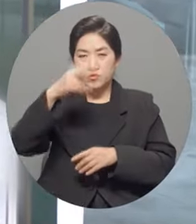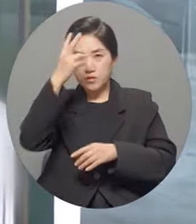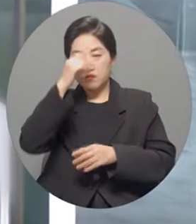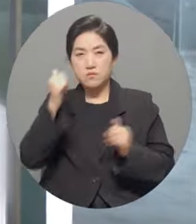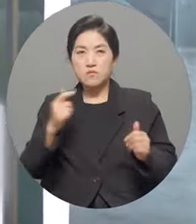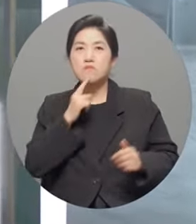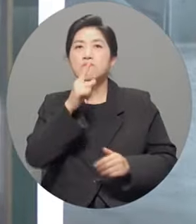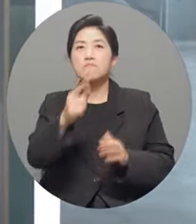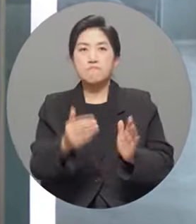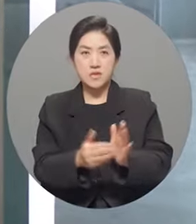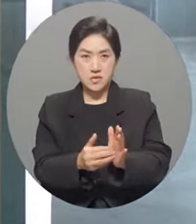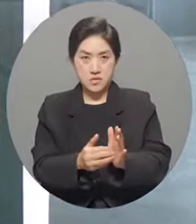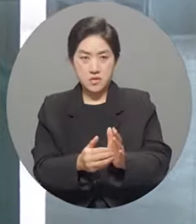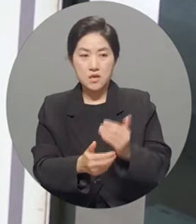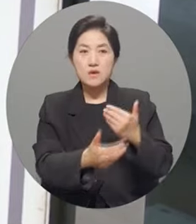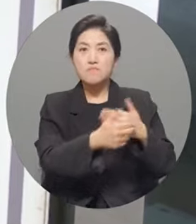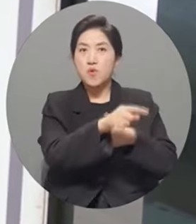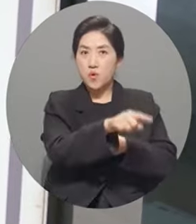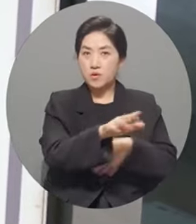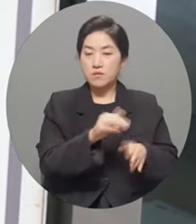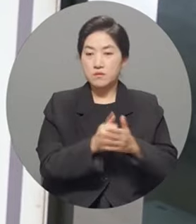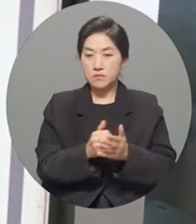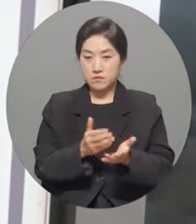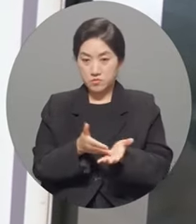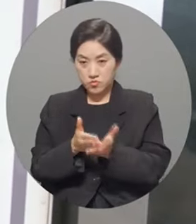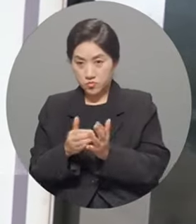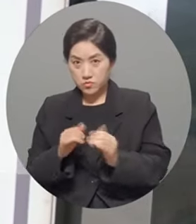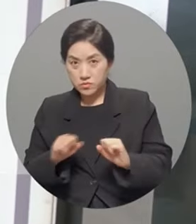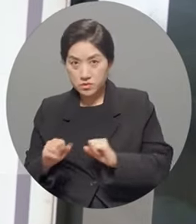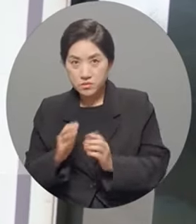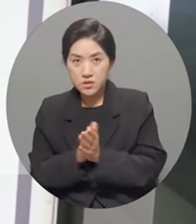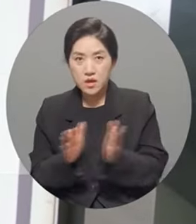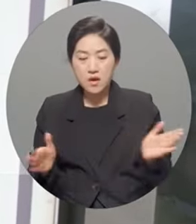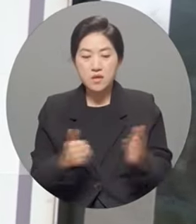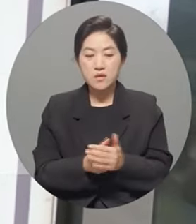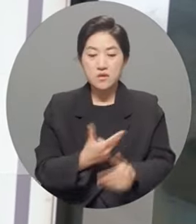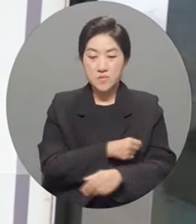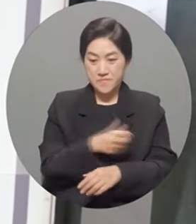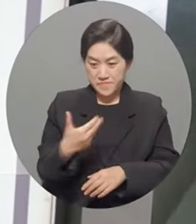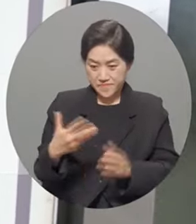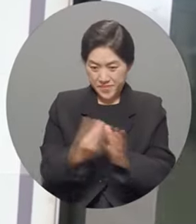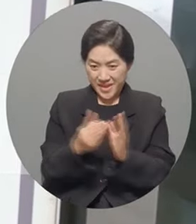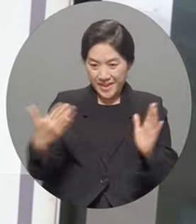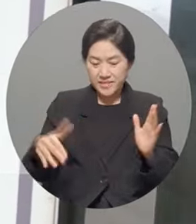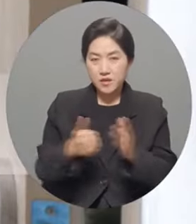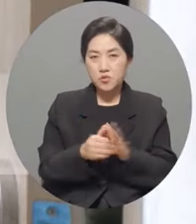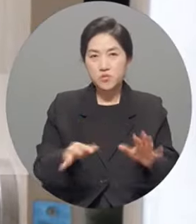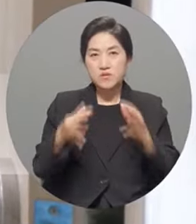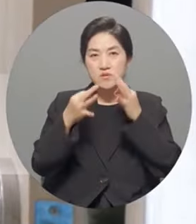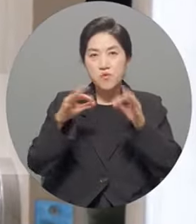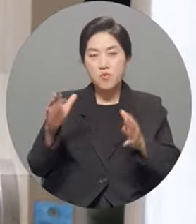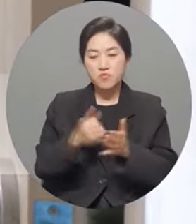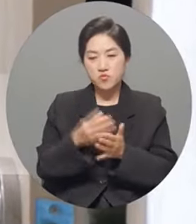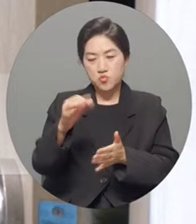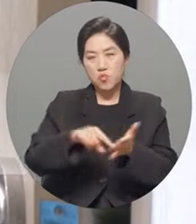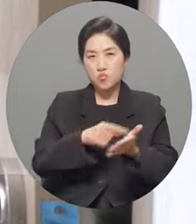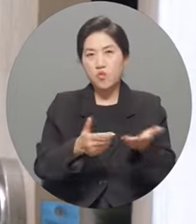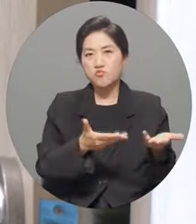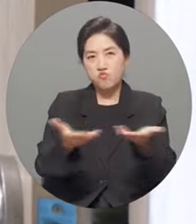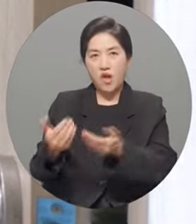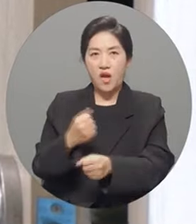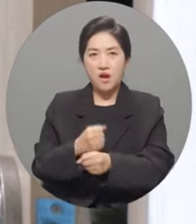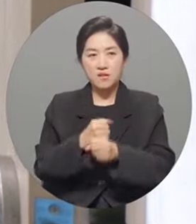고소장을 접수한 가운데 병원측은 취재가 시작되자 접종을 끝내지 못한 학생들에 대해 오는 금요일부터 환불 절차를